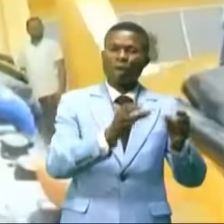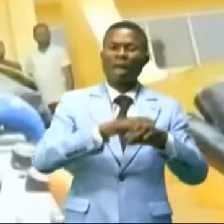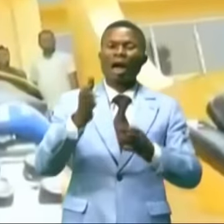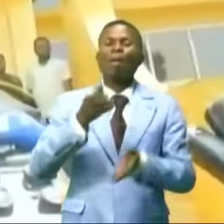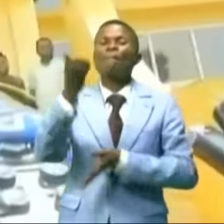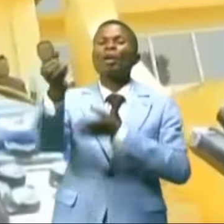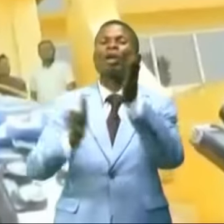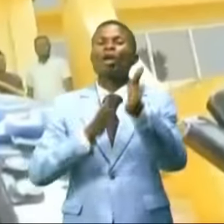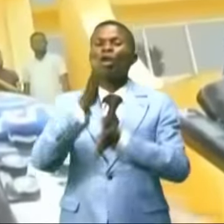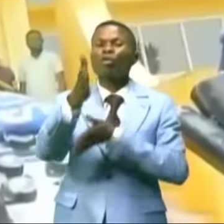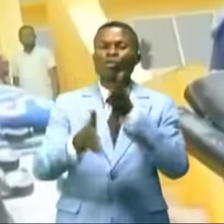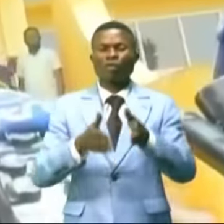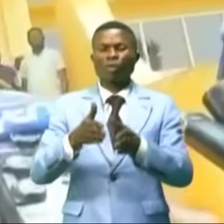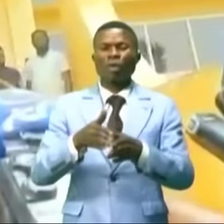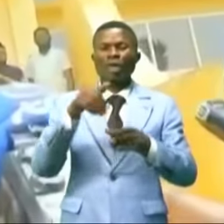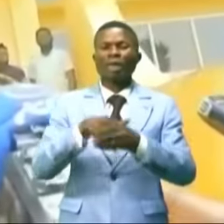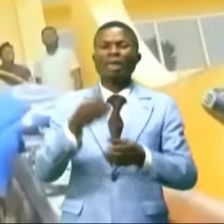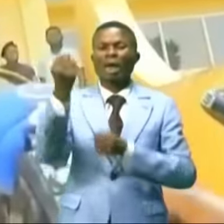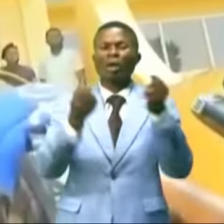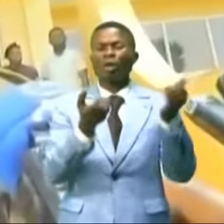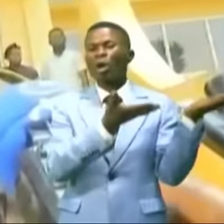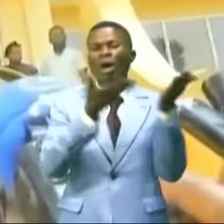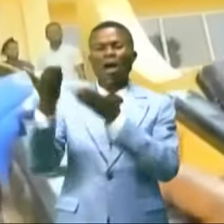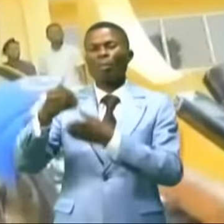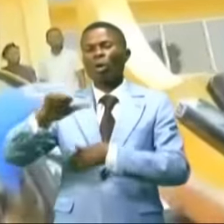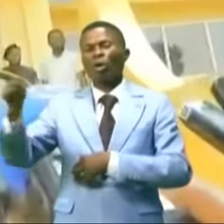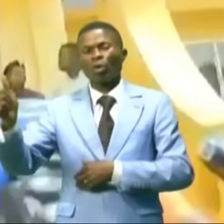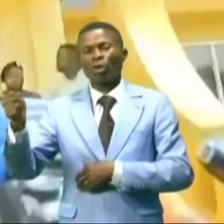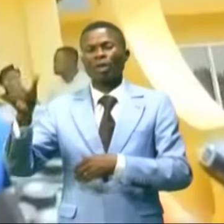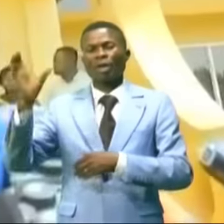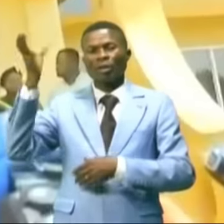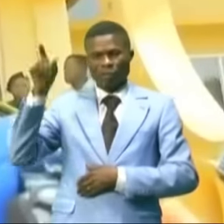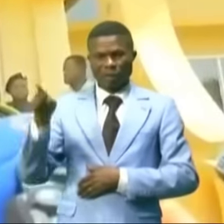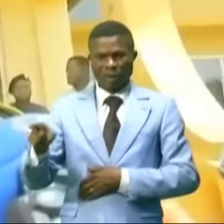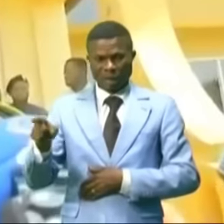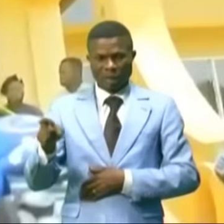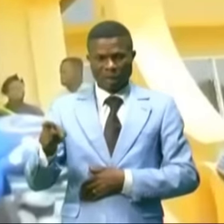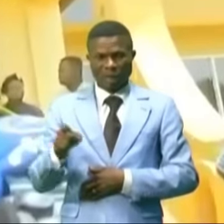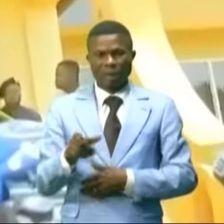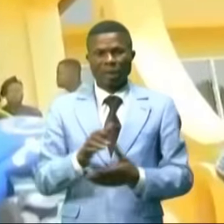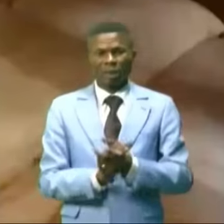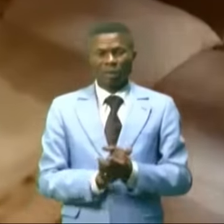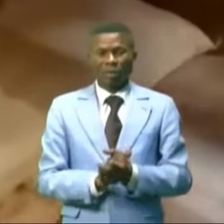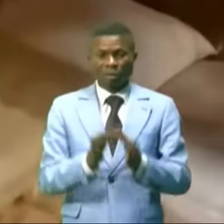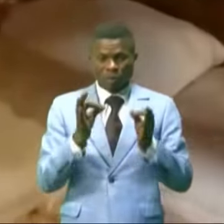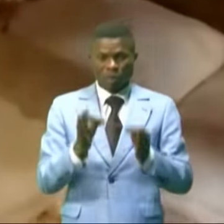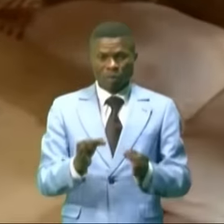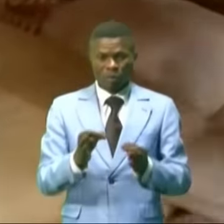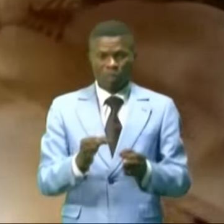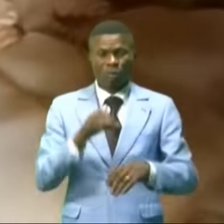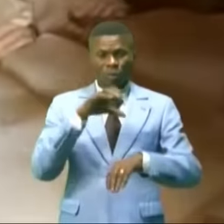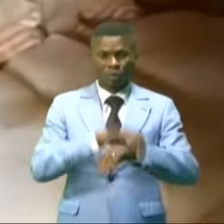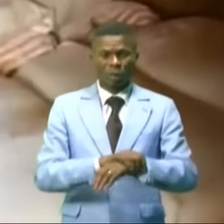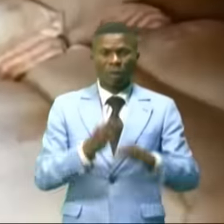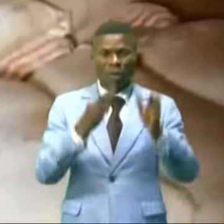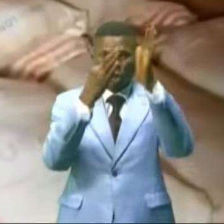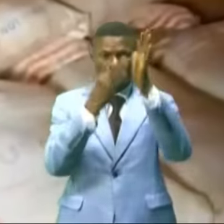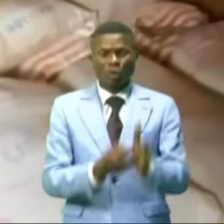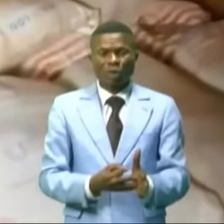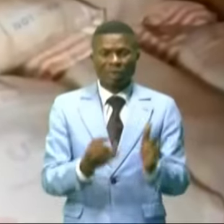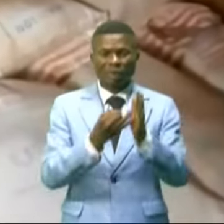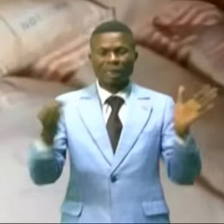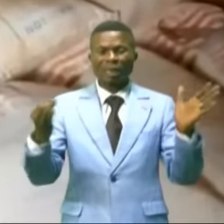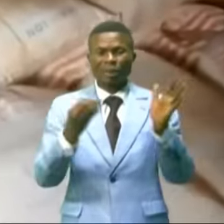camions en train d'être transportés vers une autre destination, des buts commerciaux. Nous avons saisi